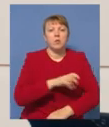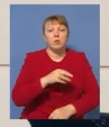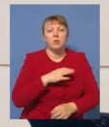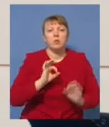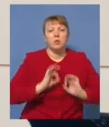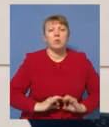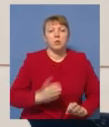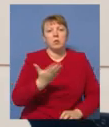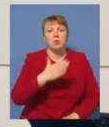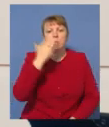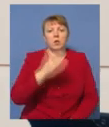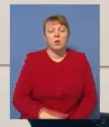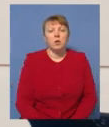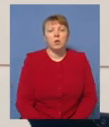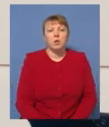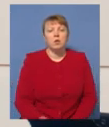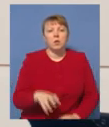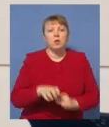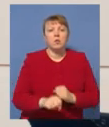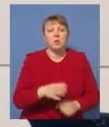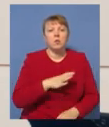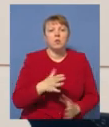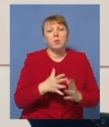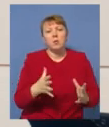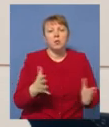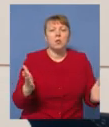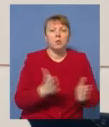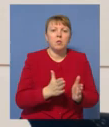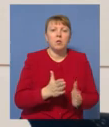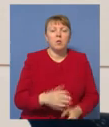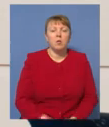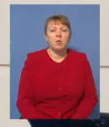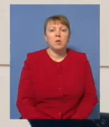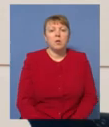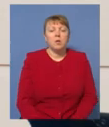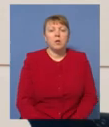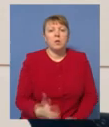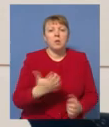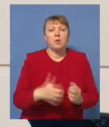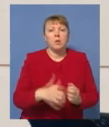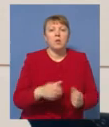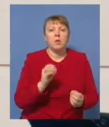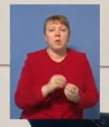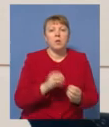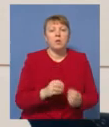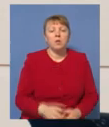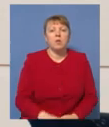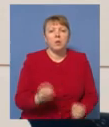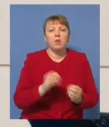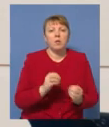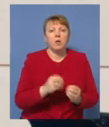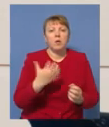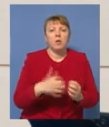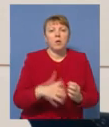Обращений много? Сейчас после периода пандемии больше стало обращений или все-таки в среднем, как обычно? Ну, как обычно, да, в